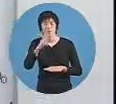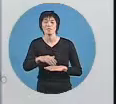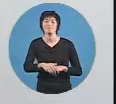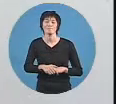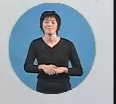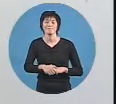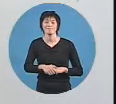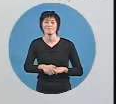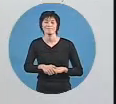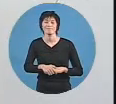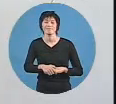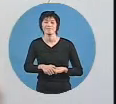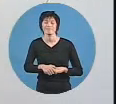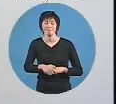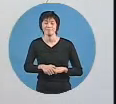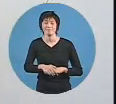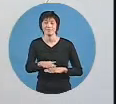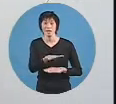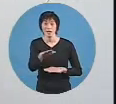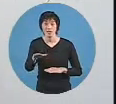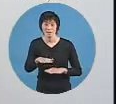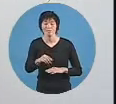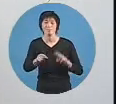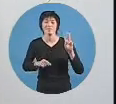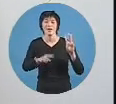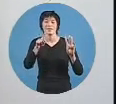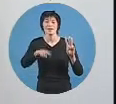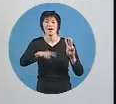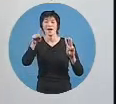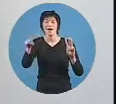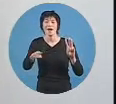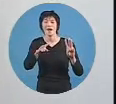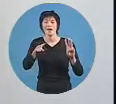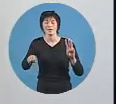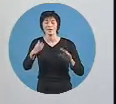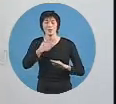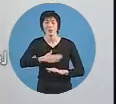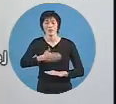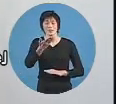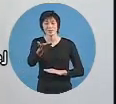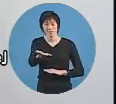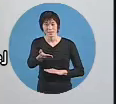ましょう。皆さんは 3R という言葉をご存知ですか？